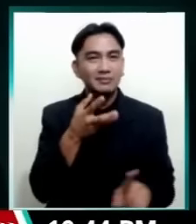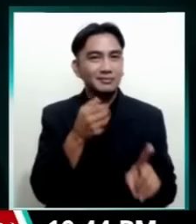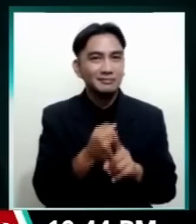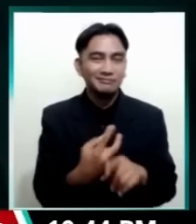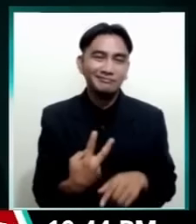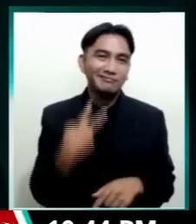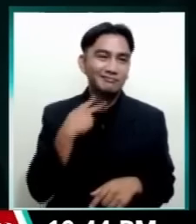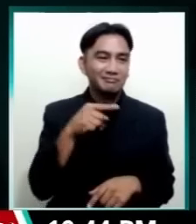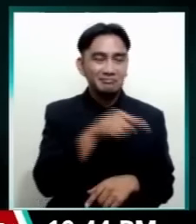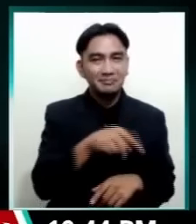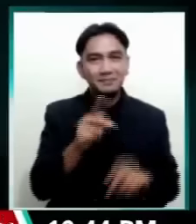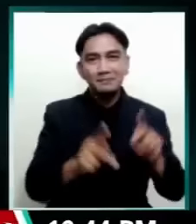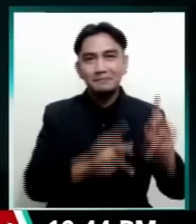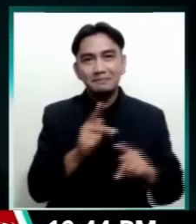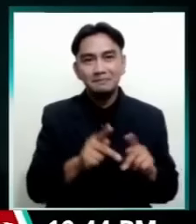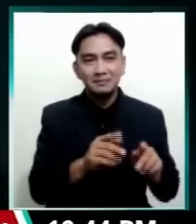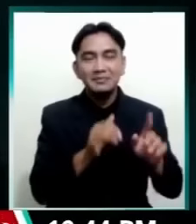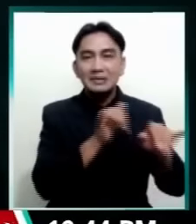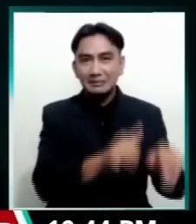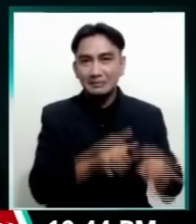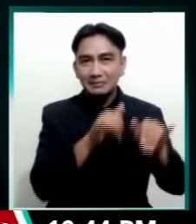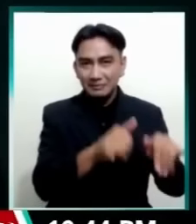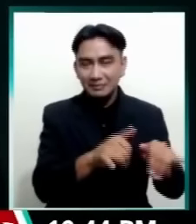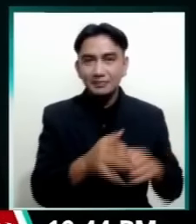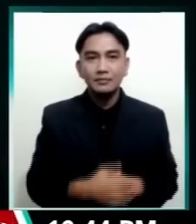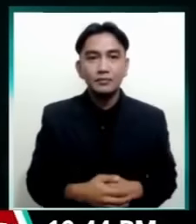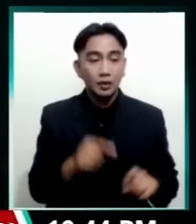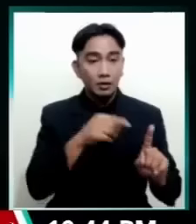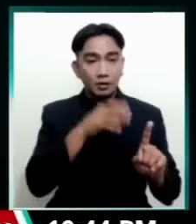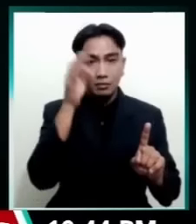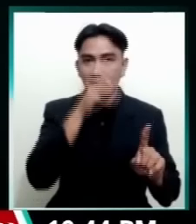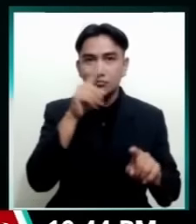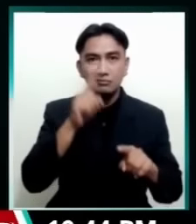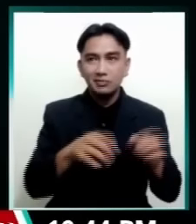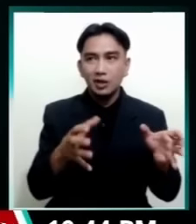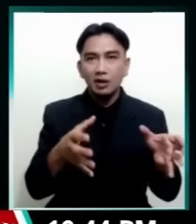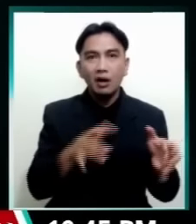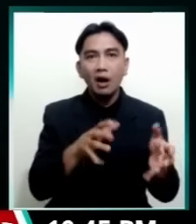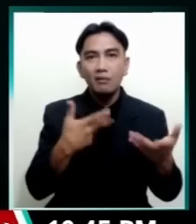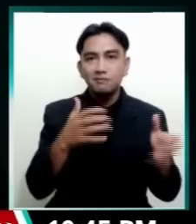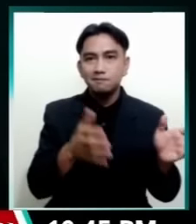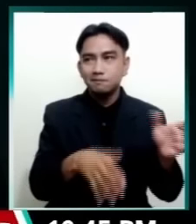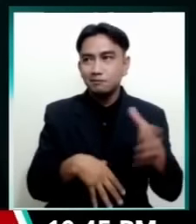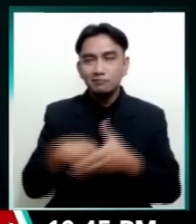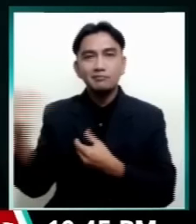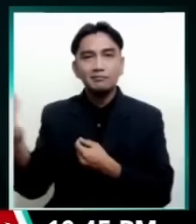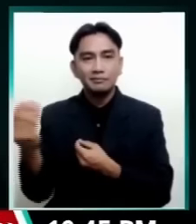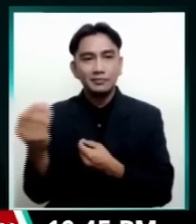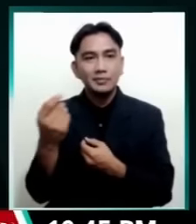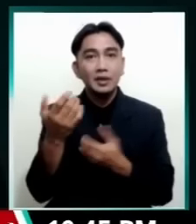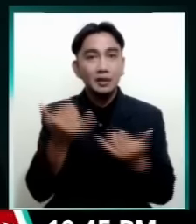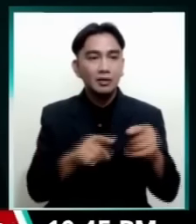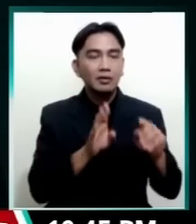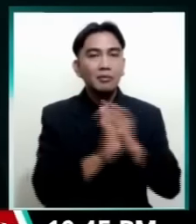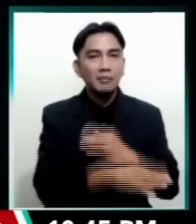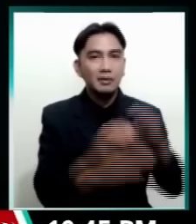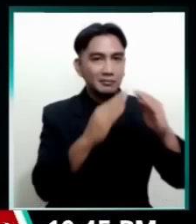Gaza. Tulad ng Pinoy na ito, di siya nakasama sa unang bus ng mga nakatawid sa Rafah border crossing, kaya bumalik muna sa kanilang